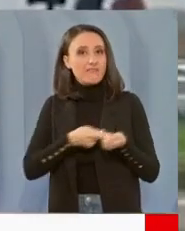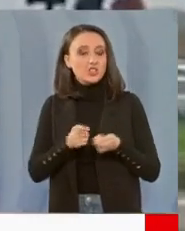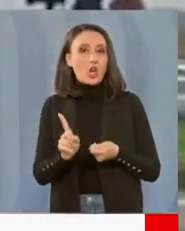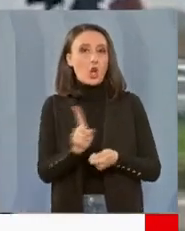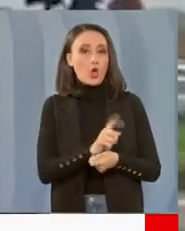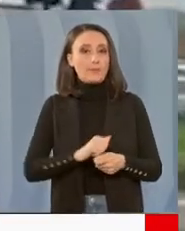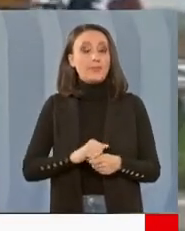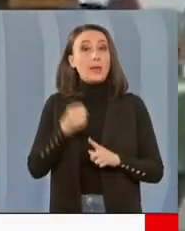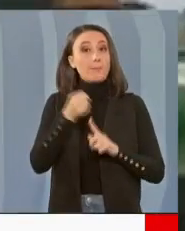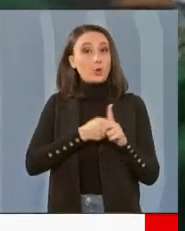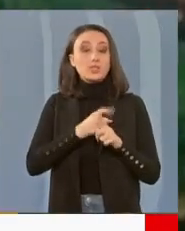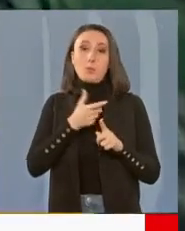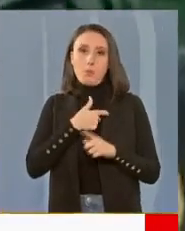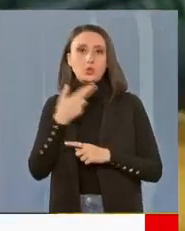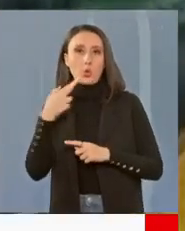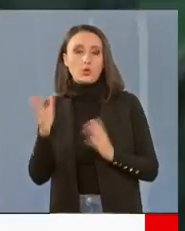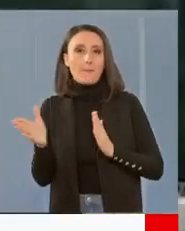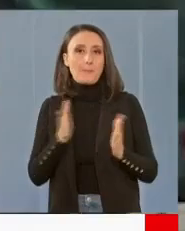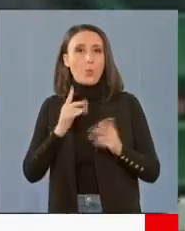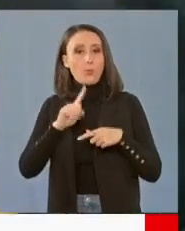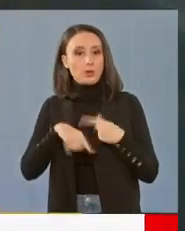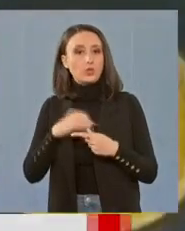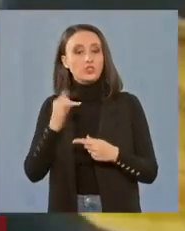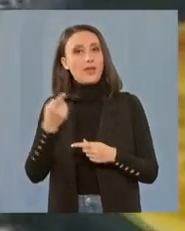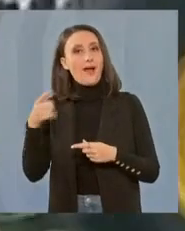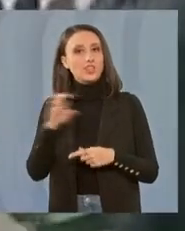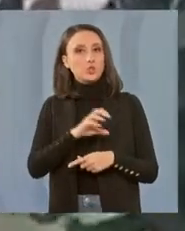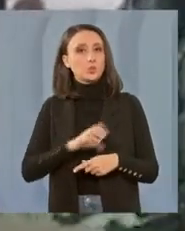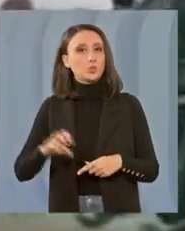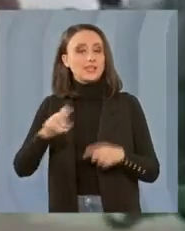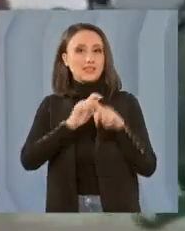lor afaceri. Protestele ar putea continua în perioada următoare și în alte județe din țară.